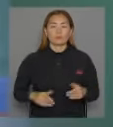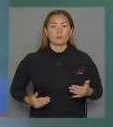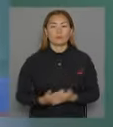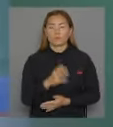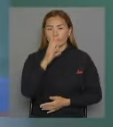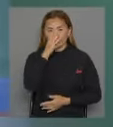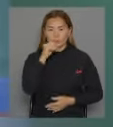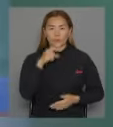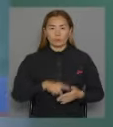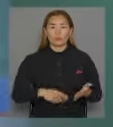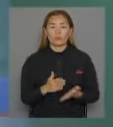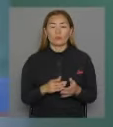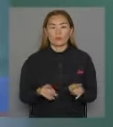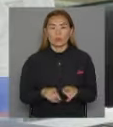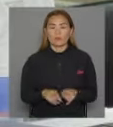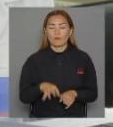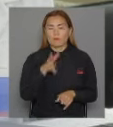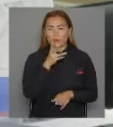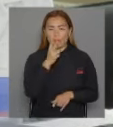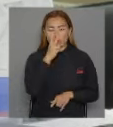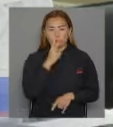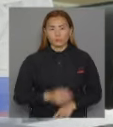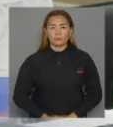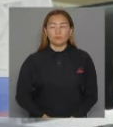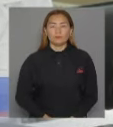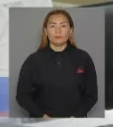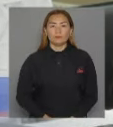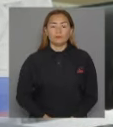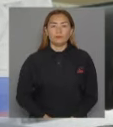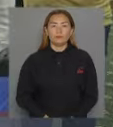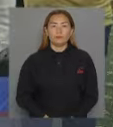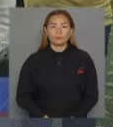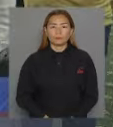жандандыратынымен сендірді. Бұны да уақыт көрсетер. Нұржол Жақсылық, Тілек Қабылғұмар, жаңалық қызметі.